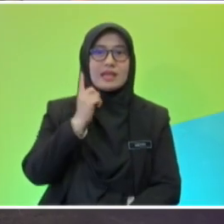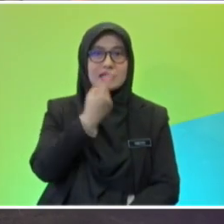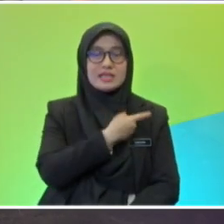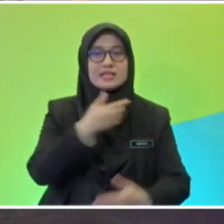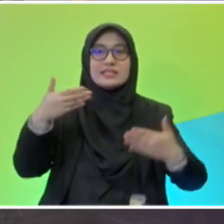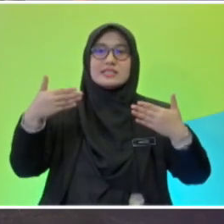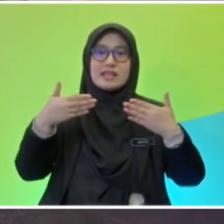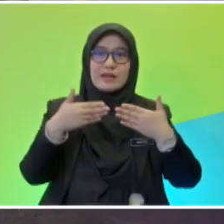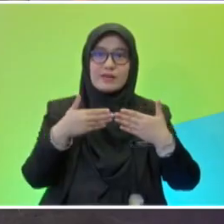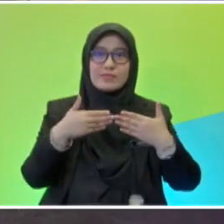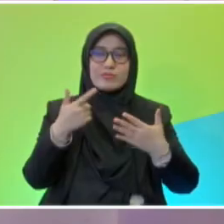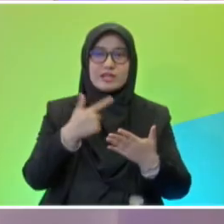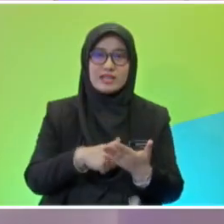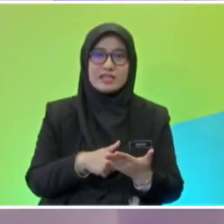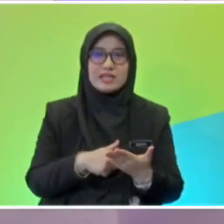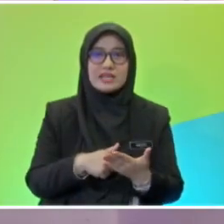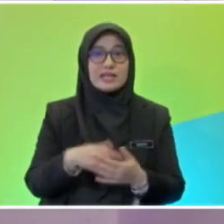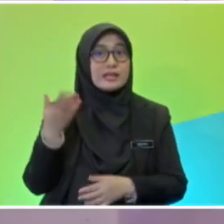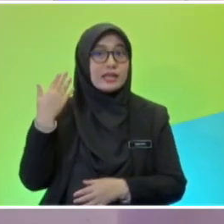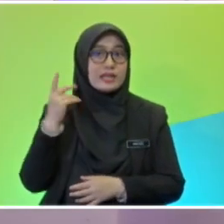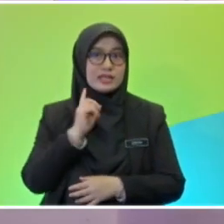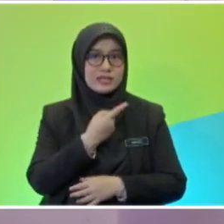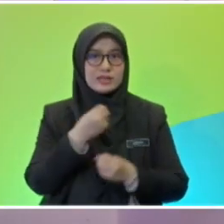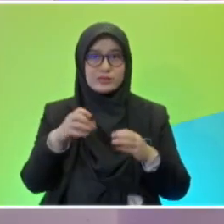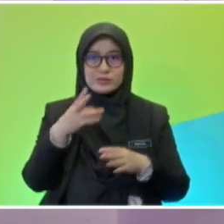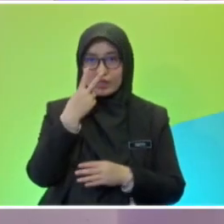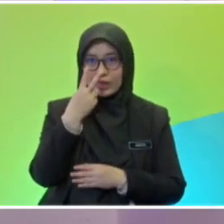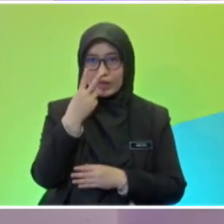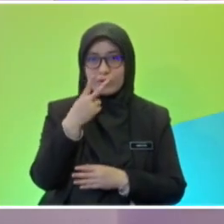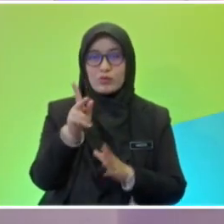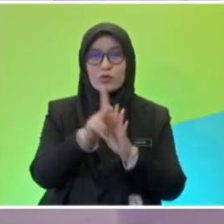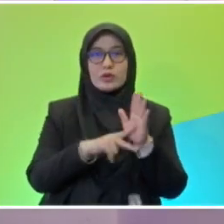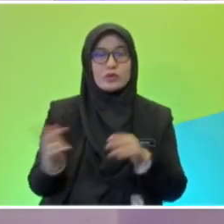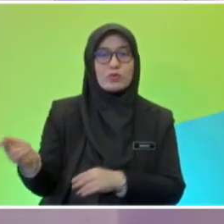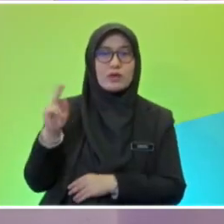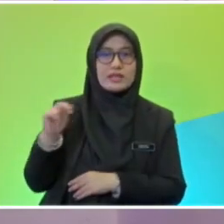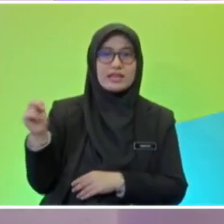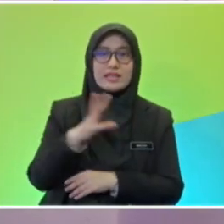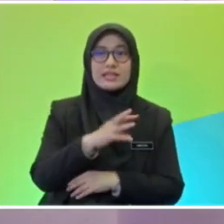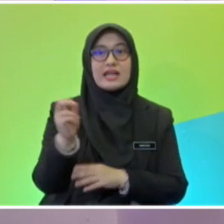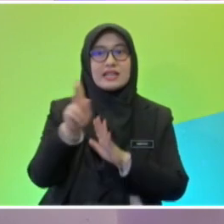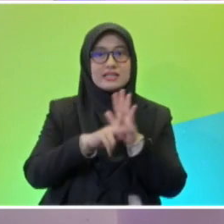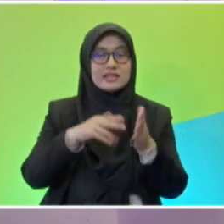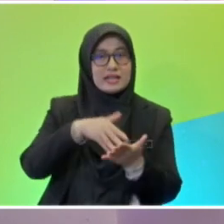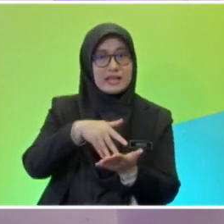baik tadi kita tengok kekuatan dan kelemahan sekarang kita tengok kepada